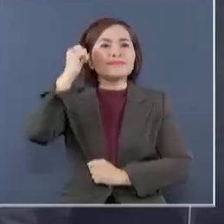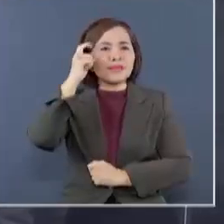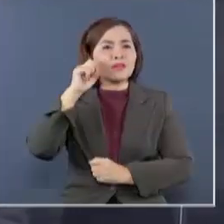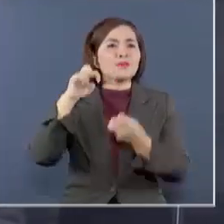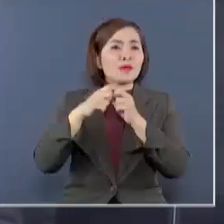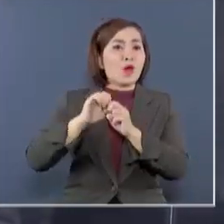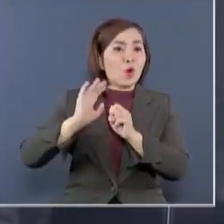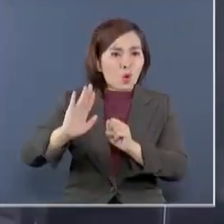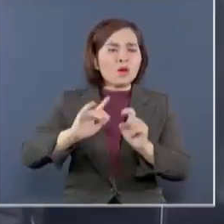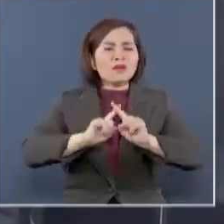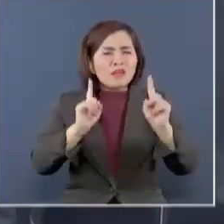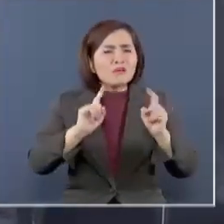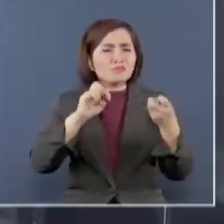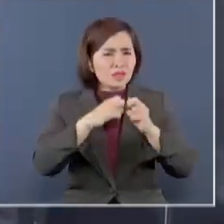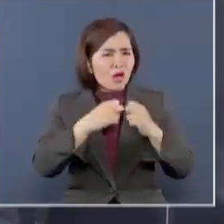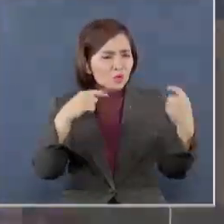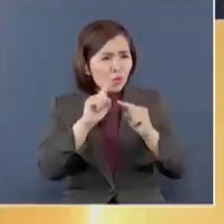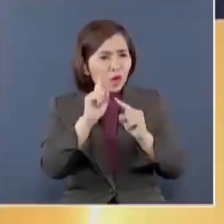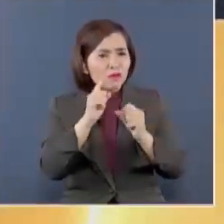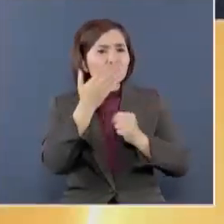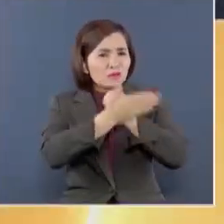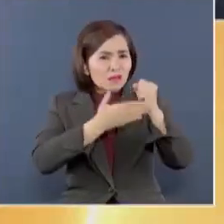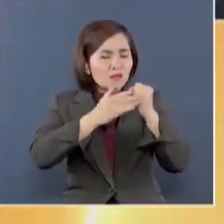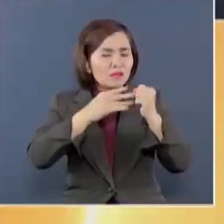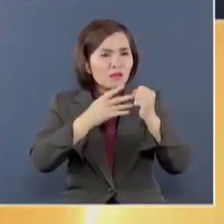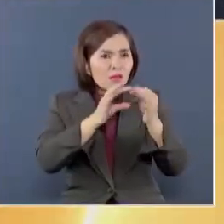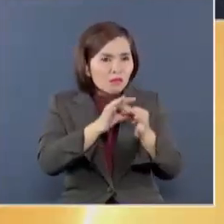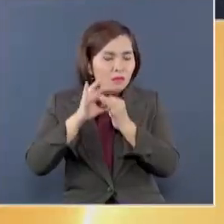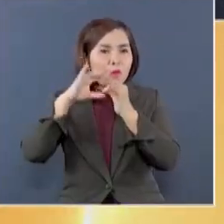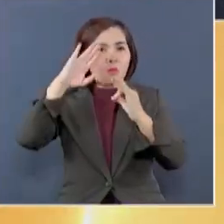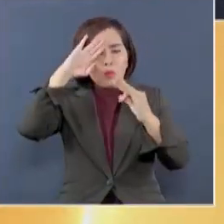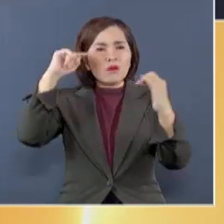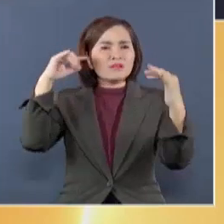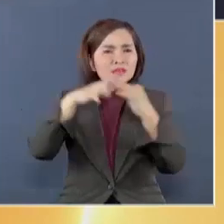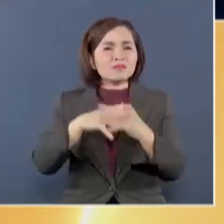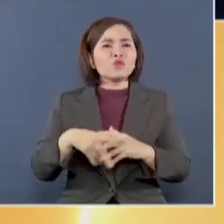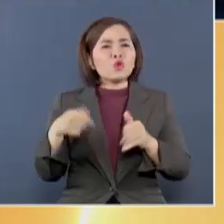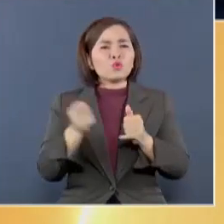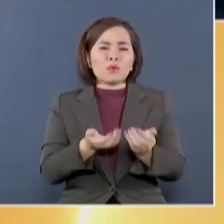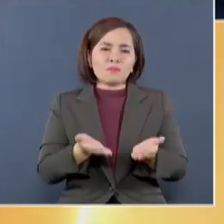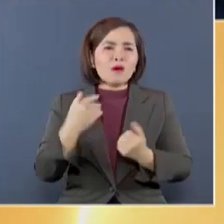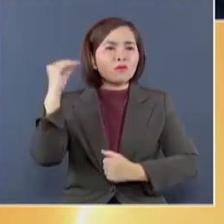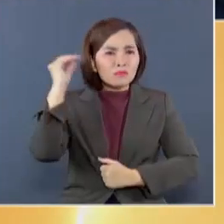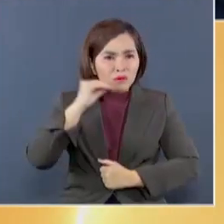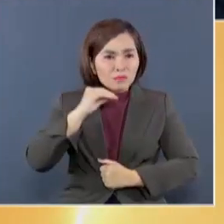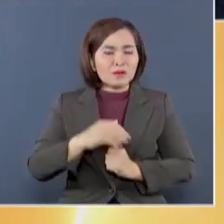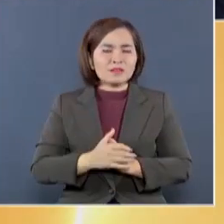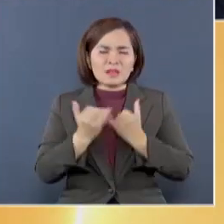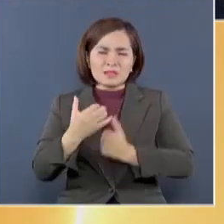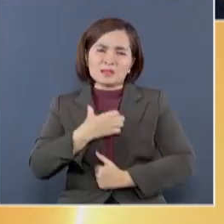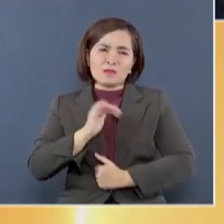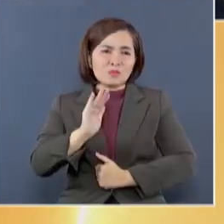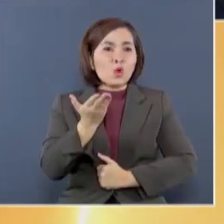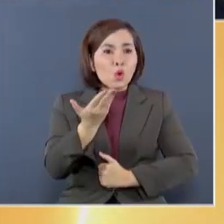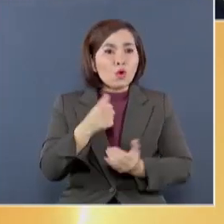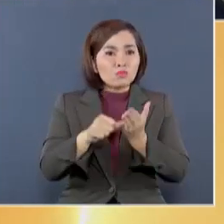ะแต่เธอบอกว่าก็กรณีแบบเนี้ยคนที่ป่วยจิตเวชก็จะรับโทษสถานเบาเป็นไปได้ไหมอยาก